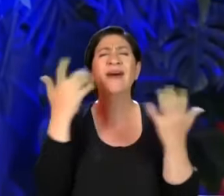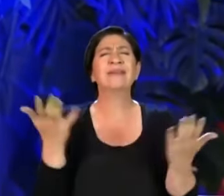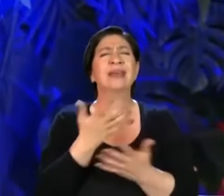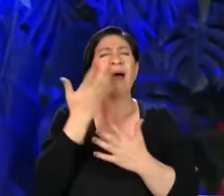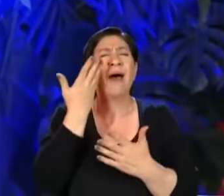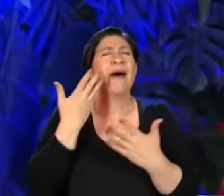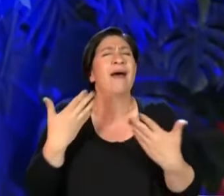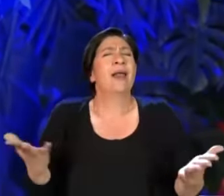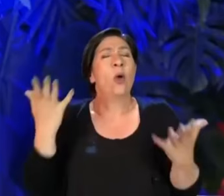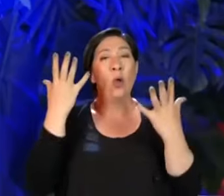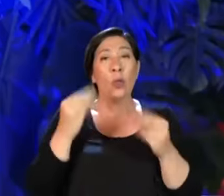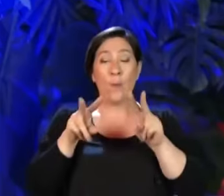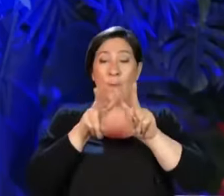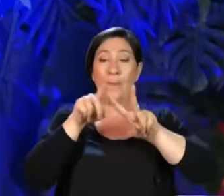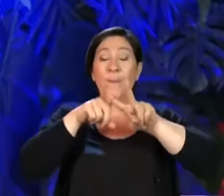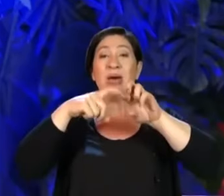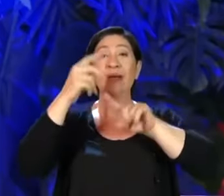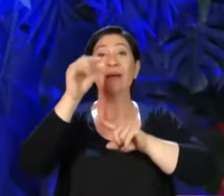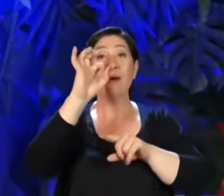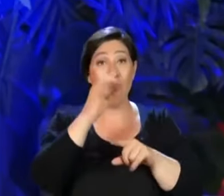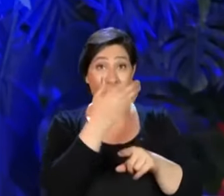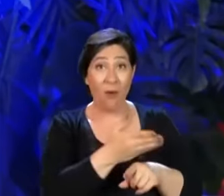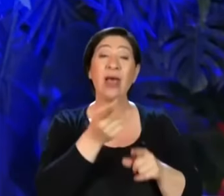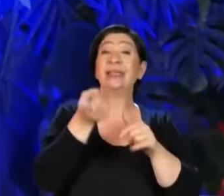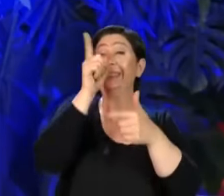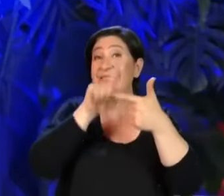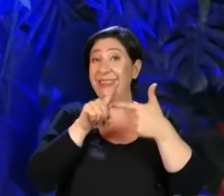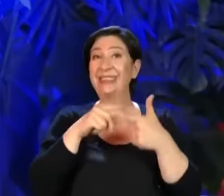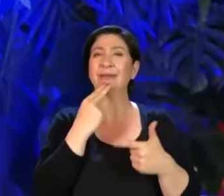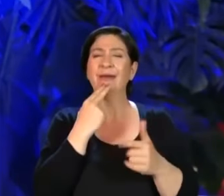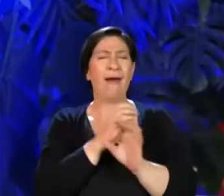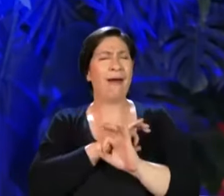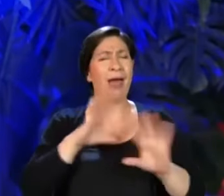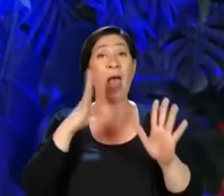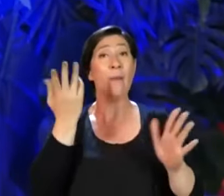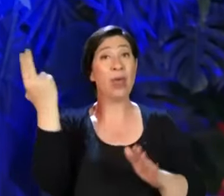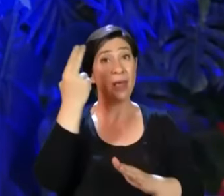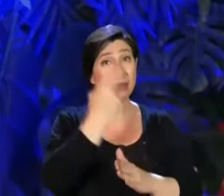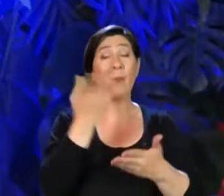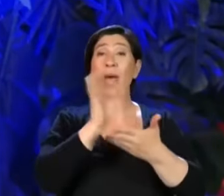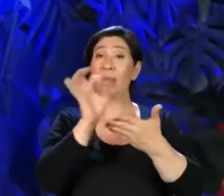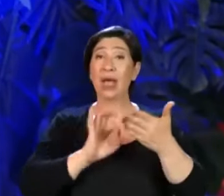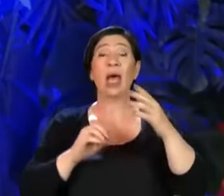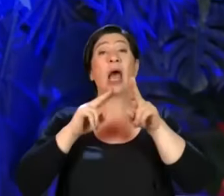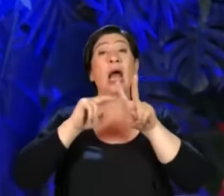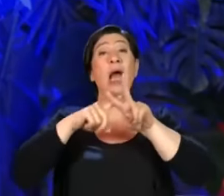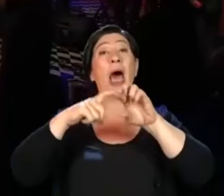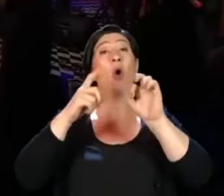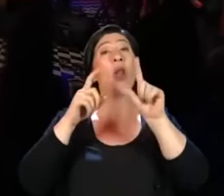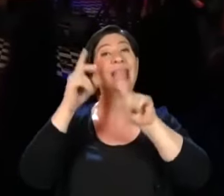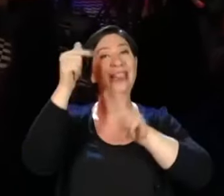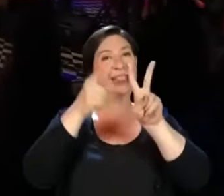harkulade bir yazar Mario Levi ve diğeri de harkulade bir kız hem ressam hem yazar Carolin Fişekçi